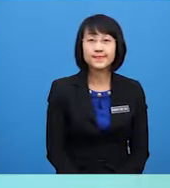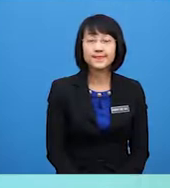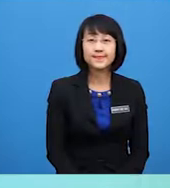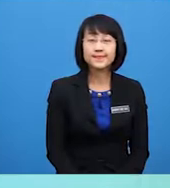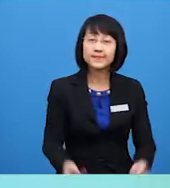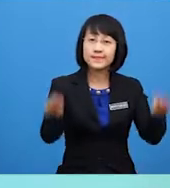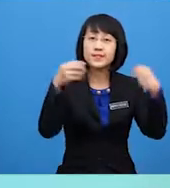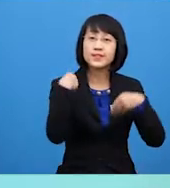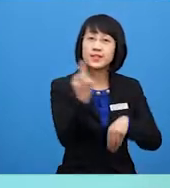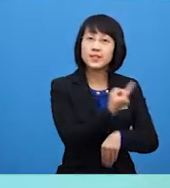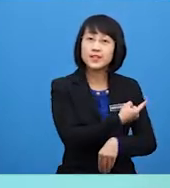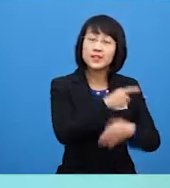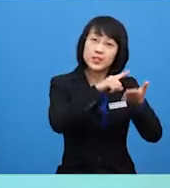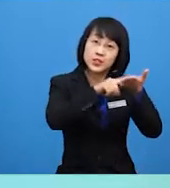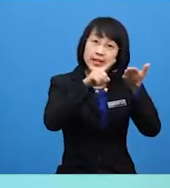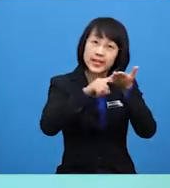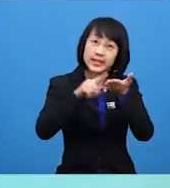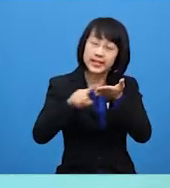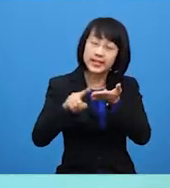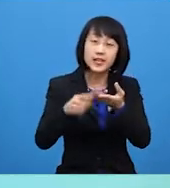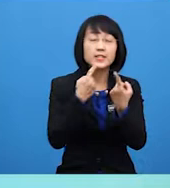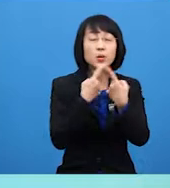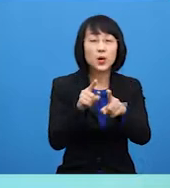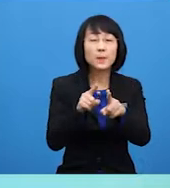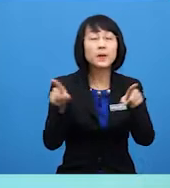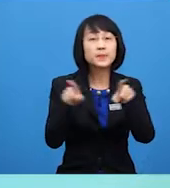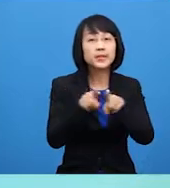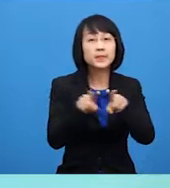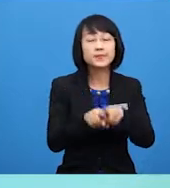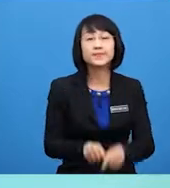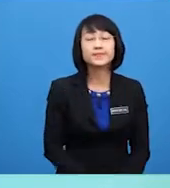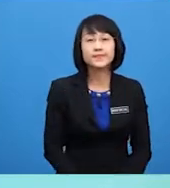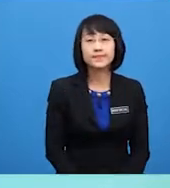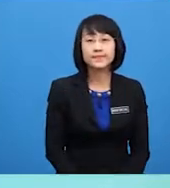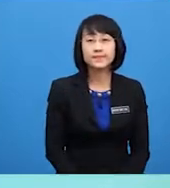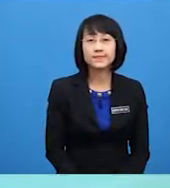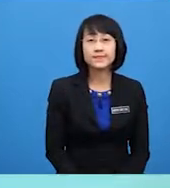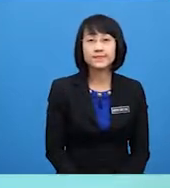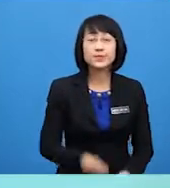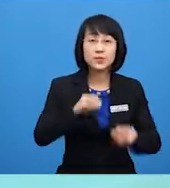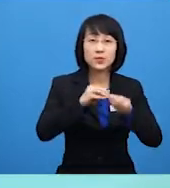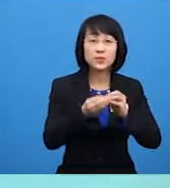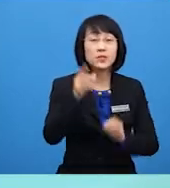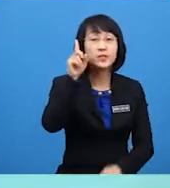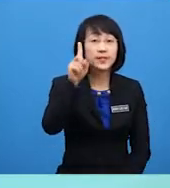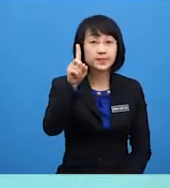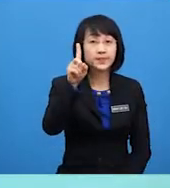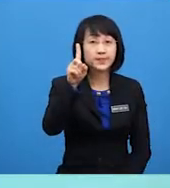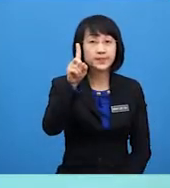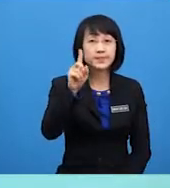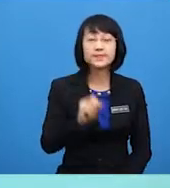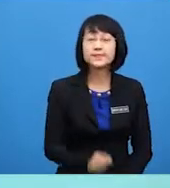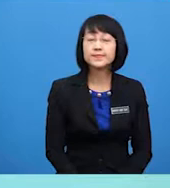Mari kita semak jawapan bersama. Soalan 1, 3/9 darab